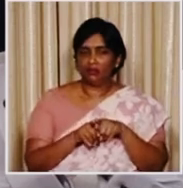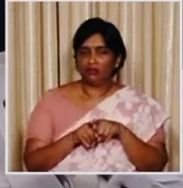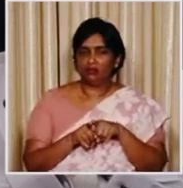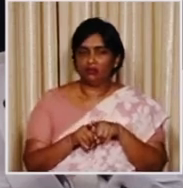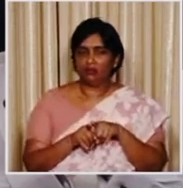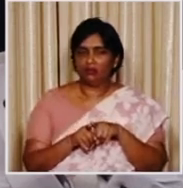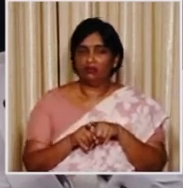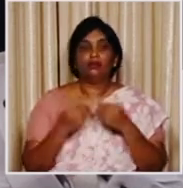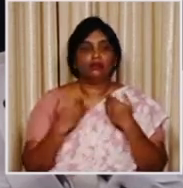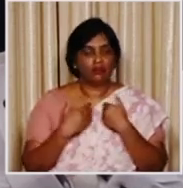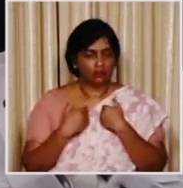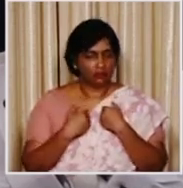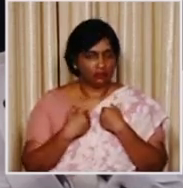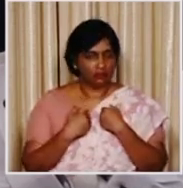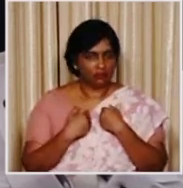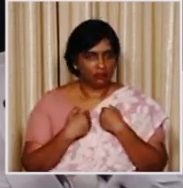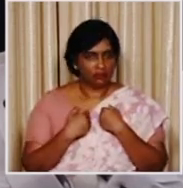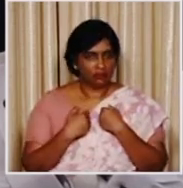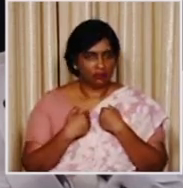අපේ